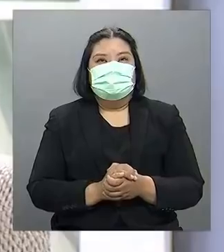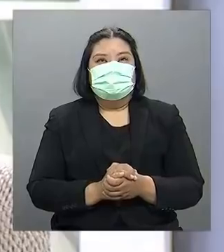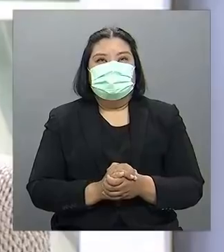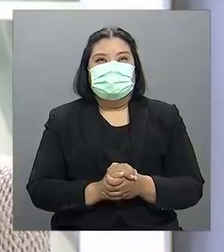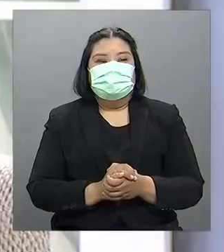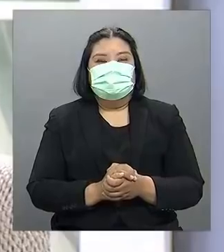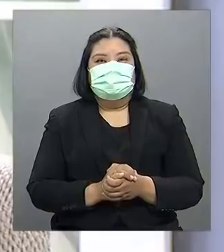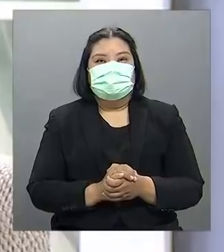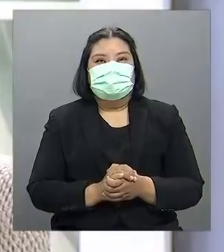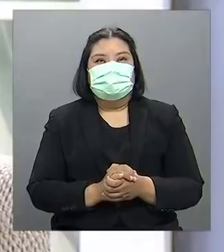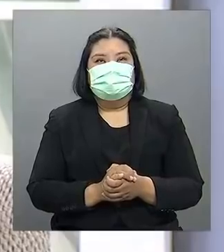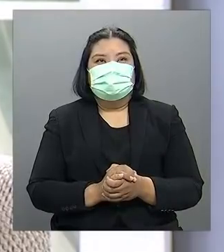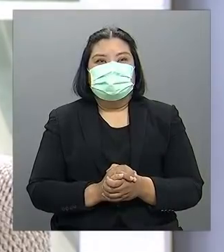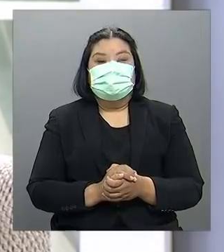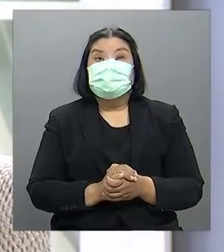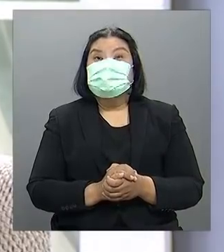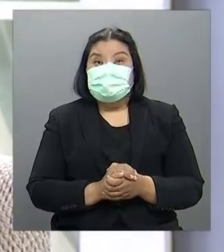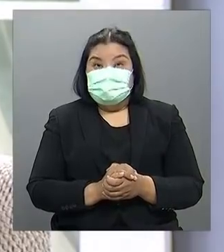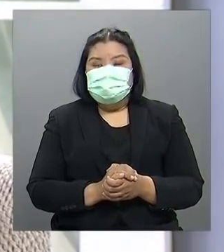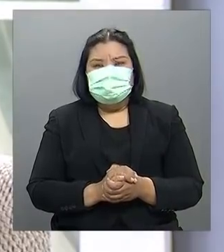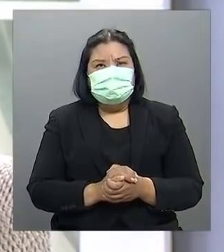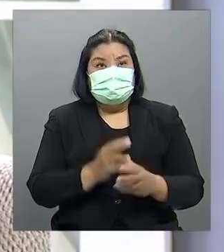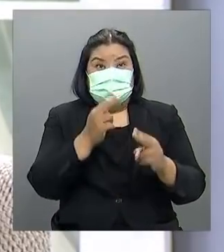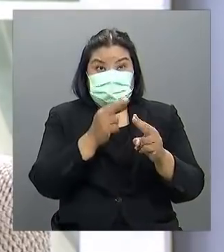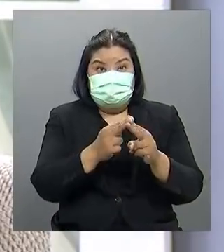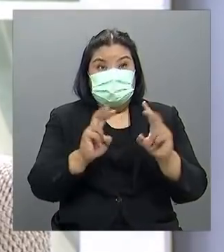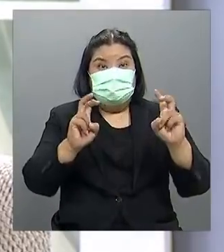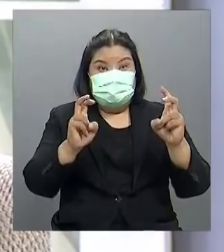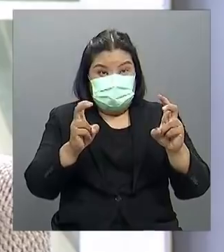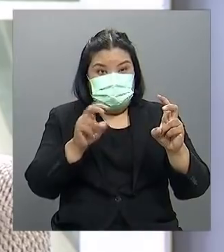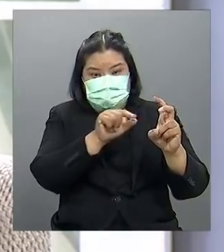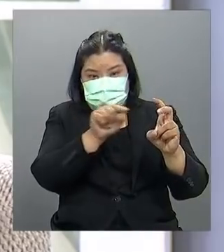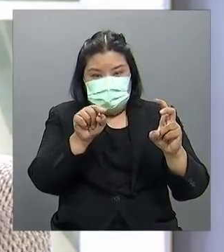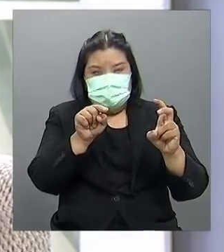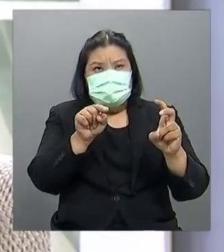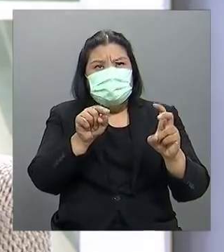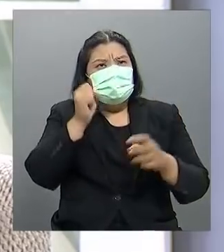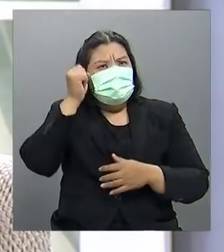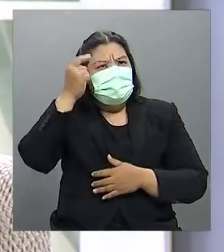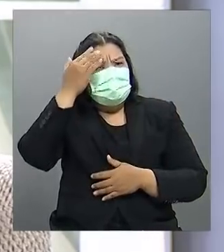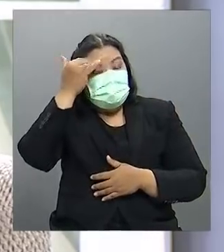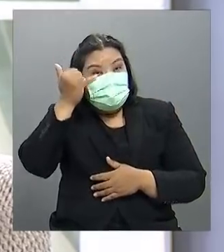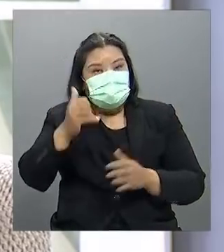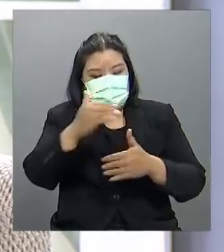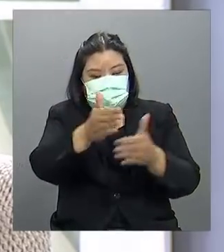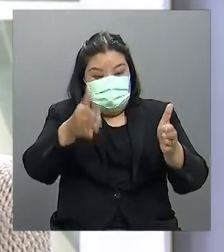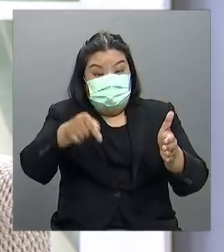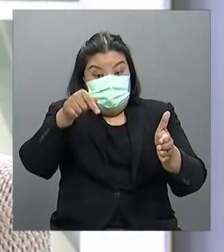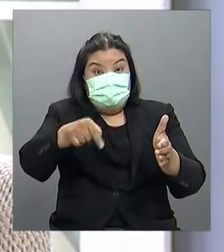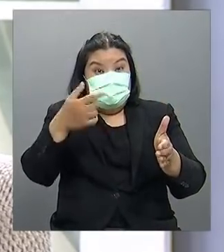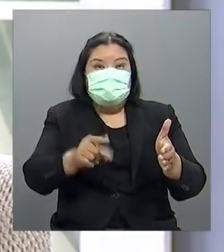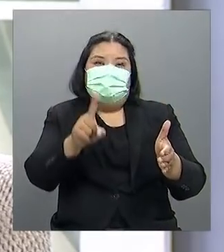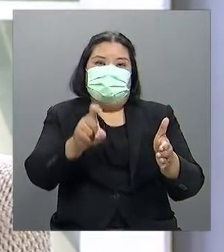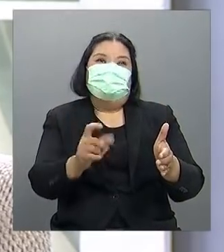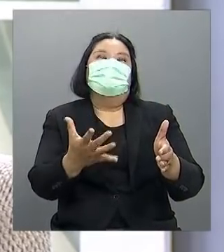จริงๆแค่ชื่อเนี่ยก็สามารถสื่อสารได้ชัดเจนแล้วนะครับถ้ามีกล่องนี้อยู่ที่บ้านก็รอดตายนะครับกล่องรอดตายจริงๆเป็นความร่วม